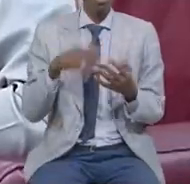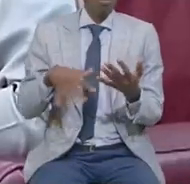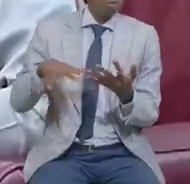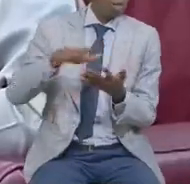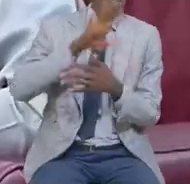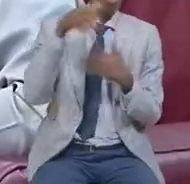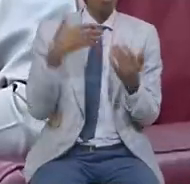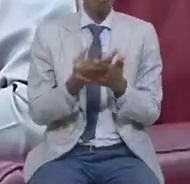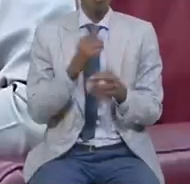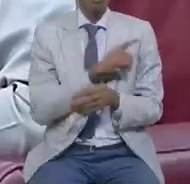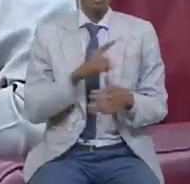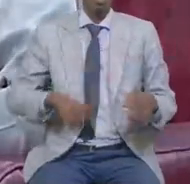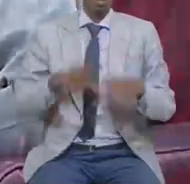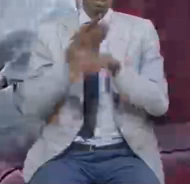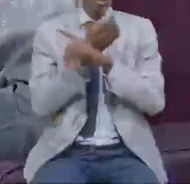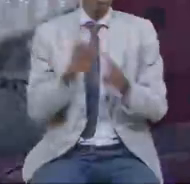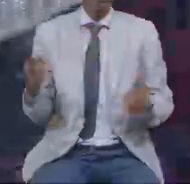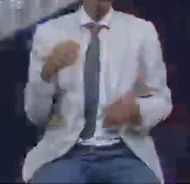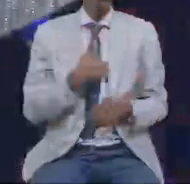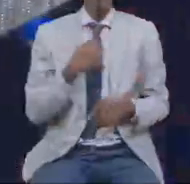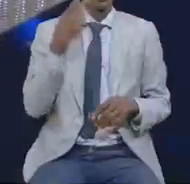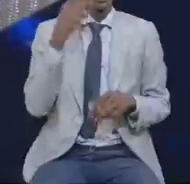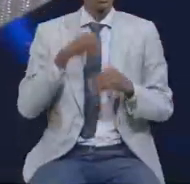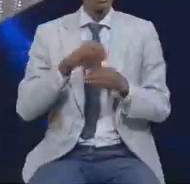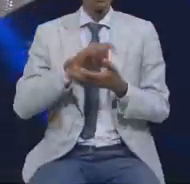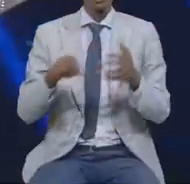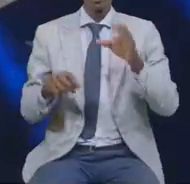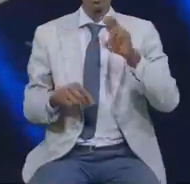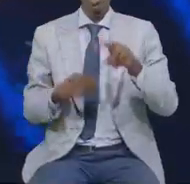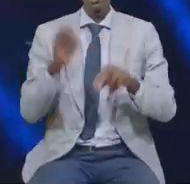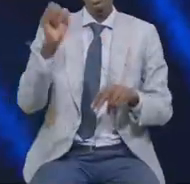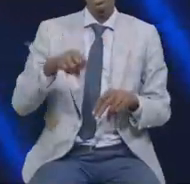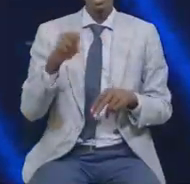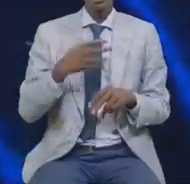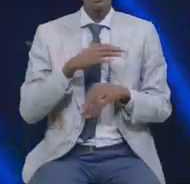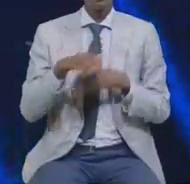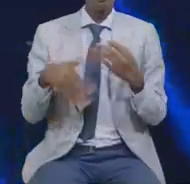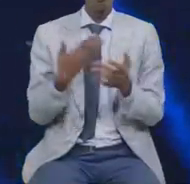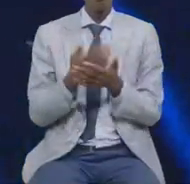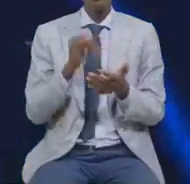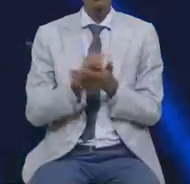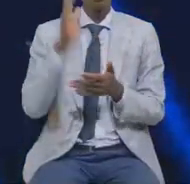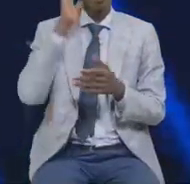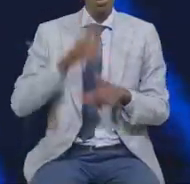Le Seigneur m'a délivré de toutes. Verset 12. Oh, tous ceux qui veulent vivre